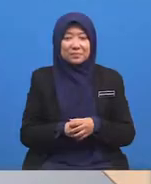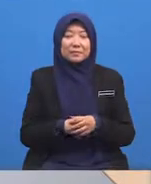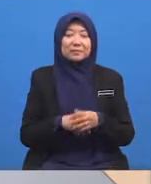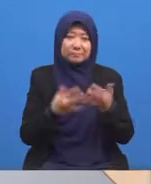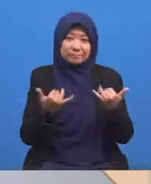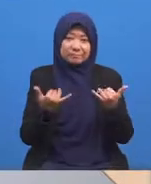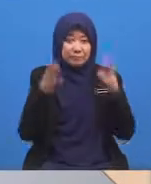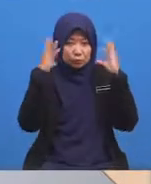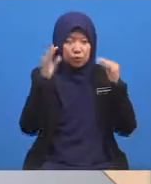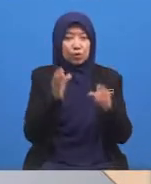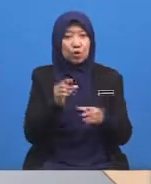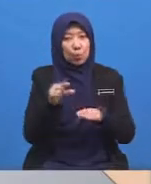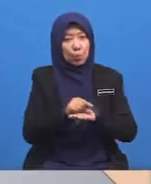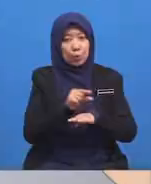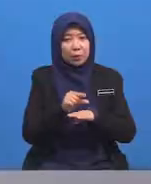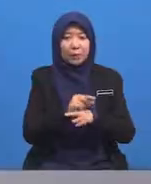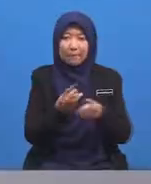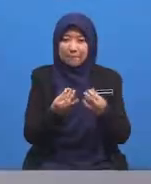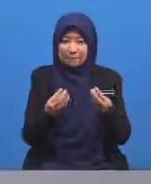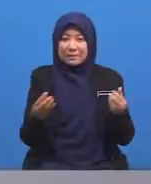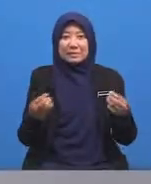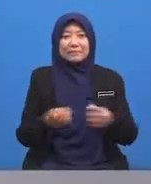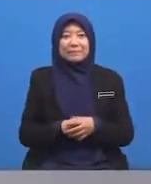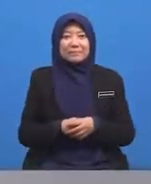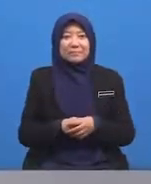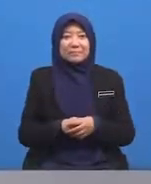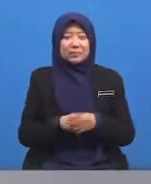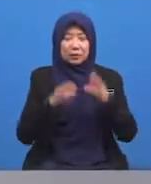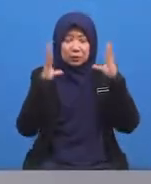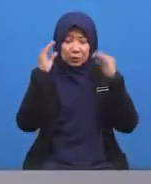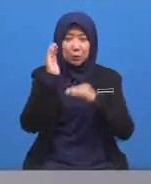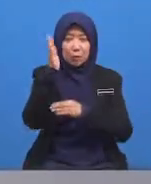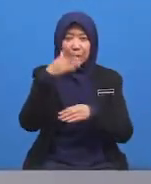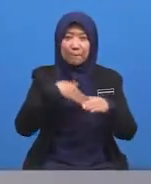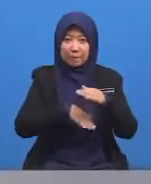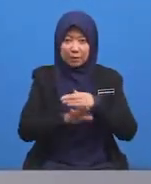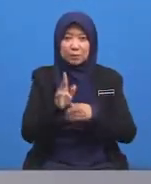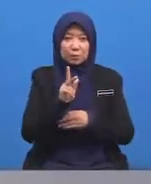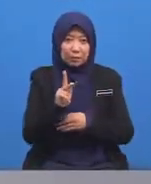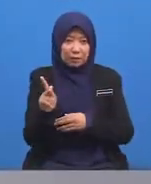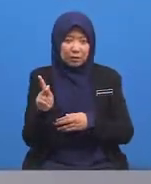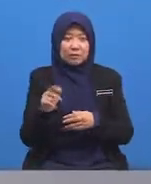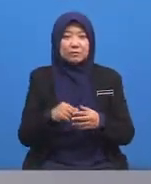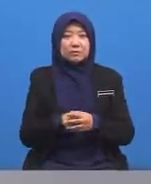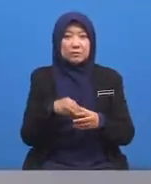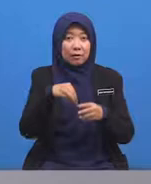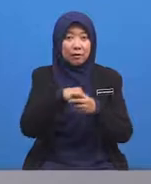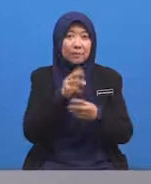Kali ini, cikgu mahu gunakan pasir. Cikgu akan masukkan pasir di dalam air.